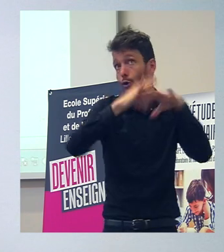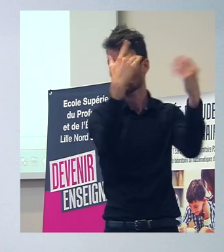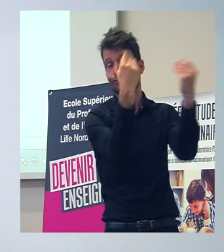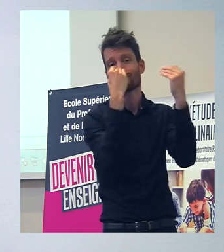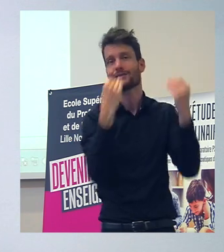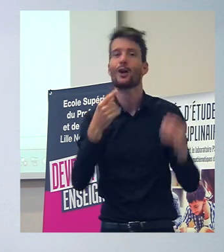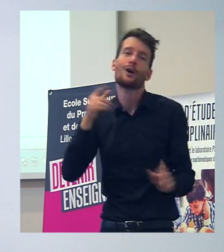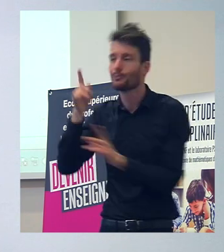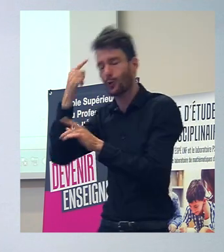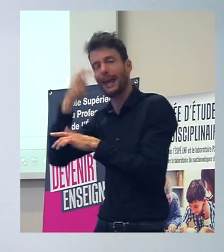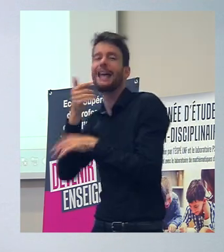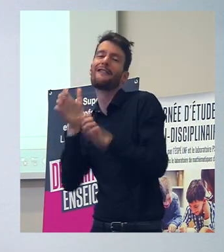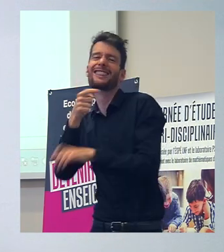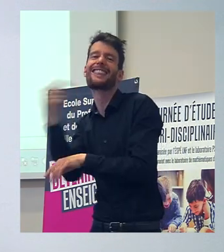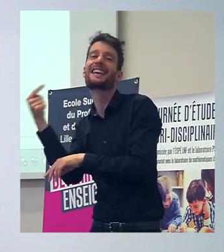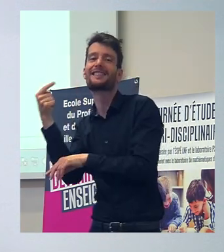pour être moins négatif,